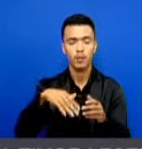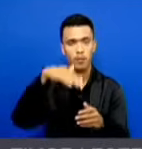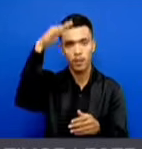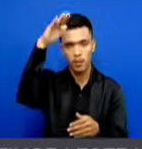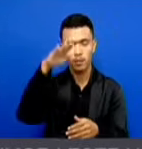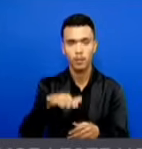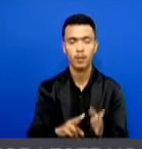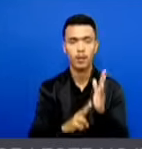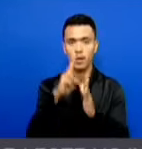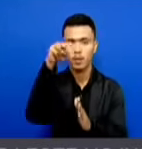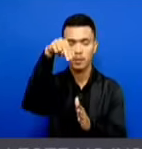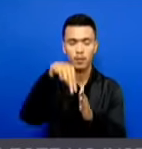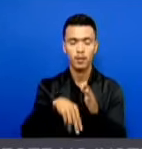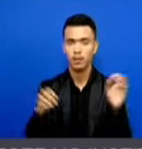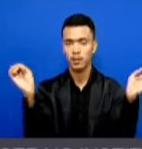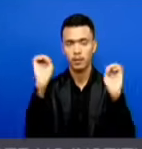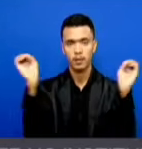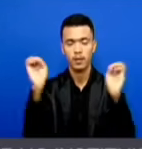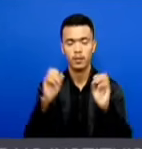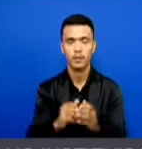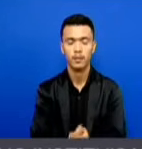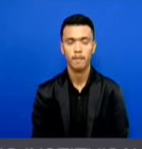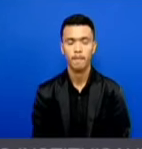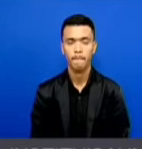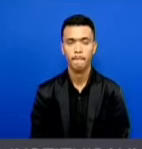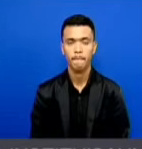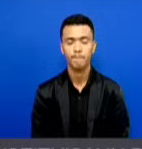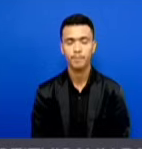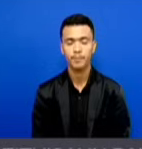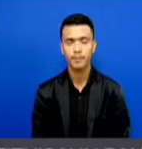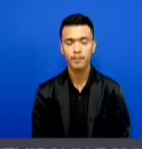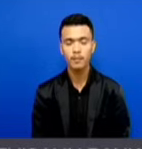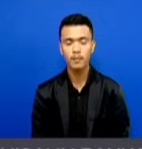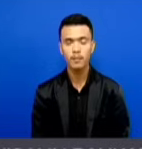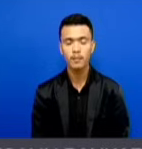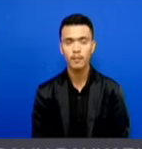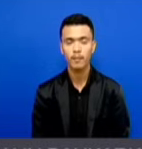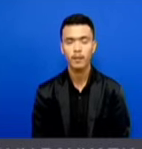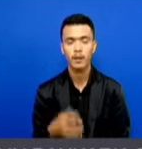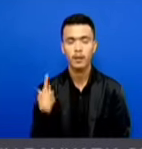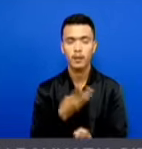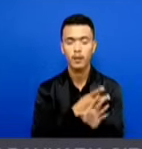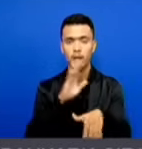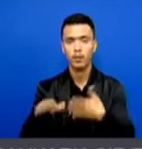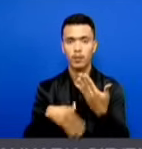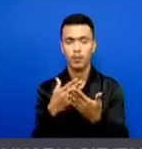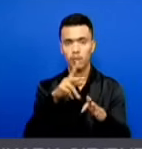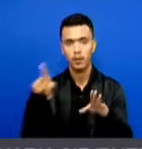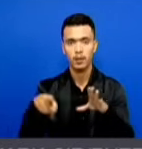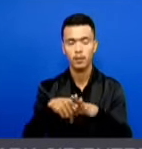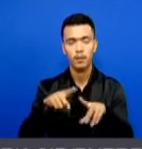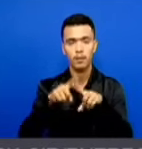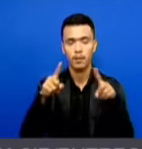naruk laya o as laya o hasane be laya dehan o laorai. Kono barai laurai itu laurai tapi itu sipil fali barai